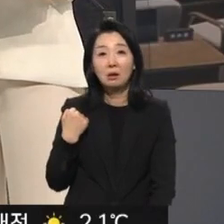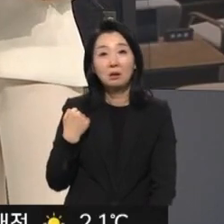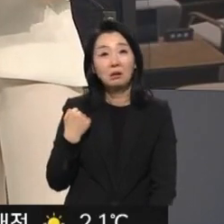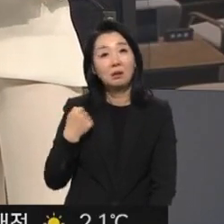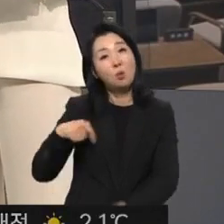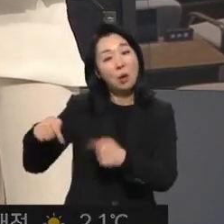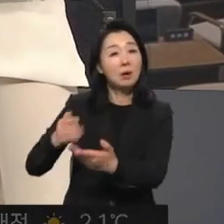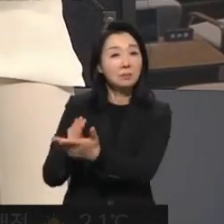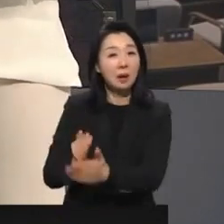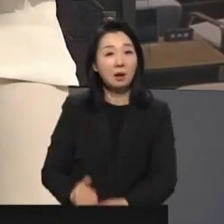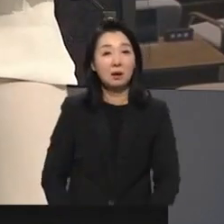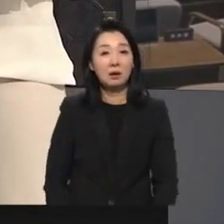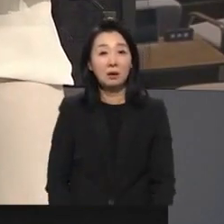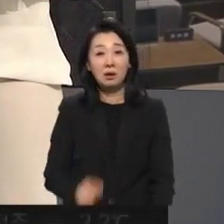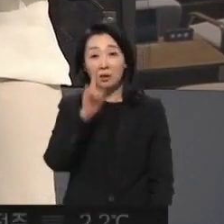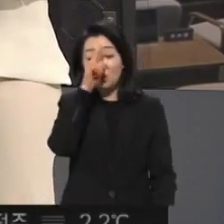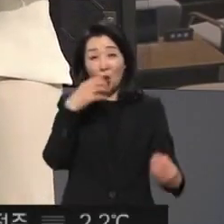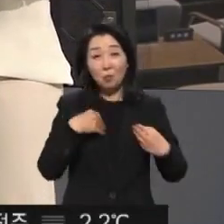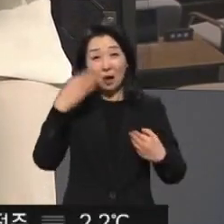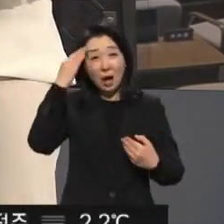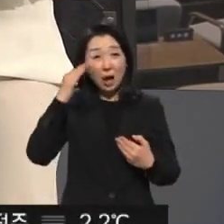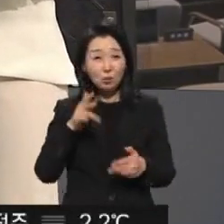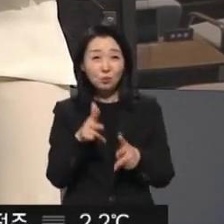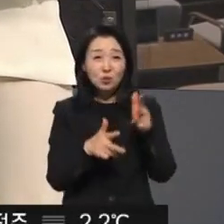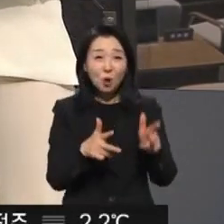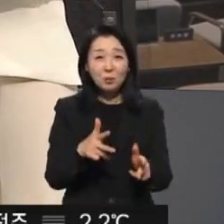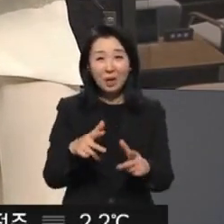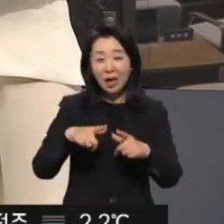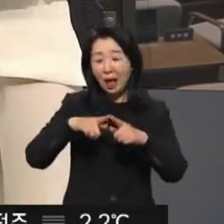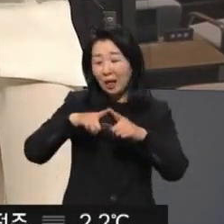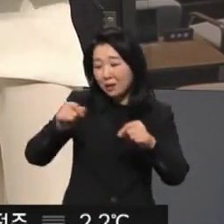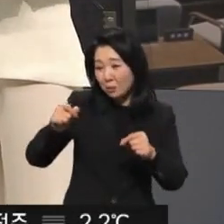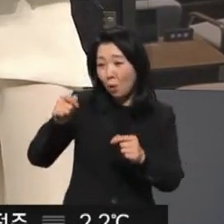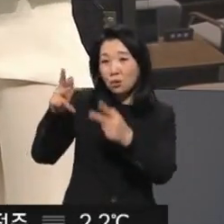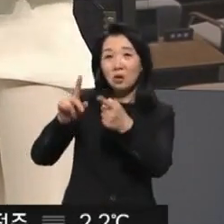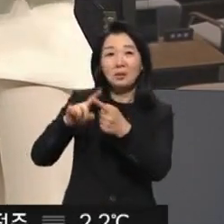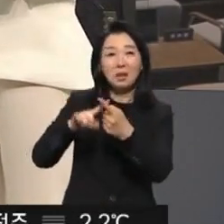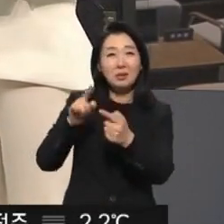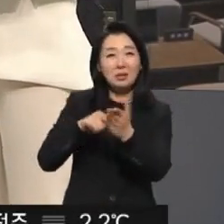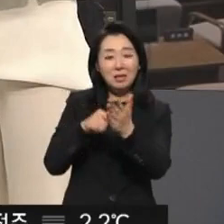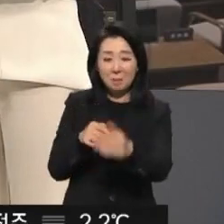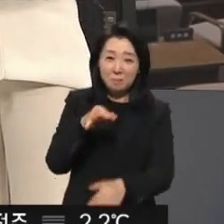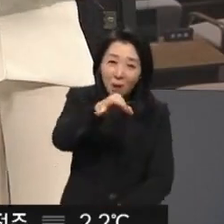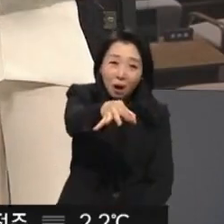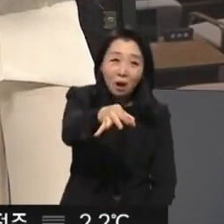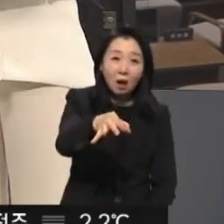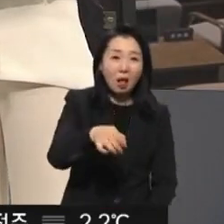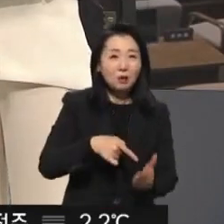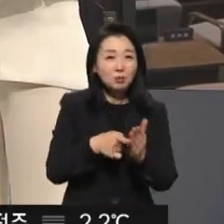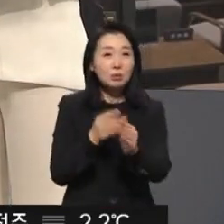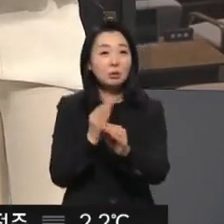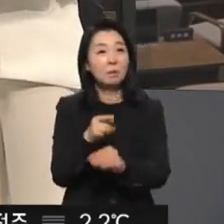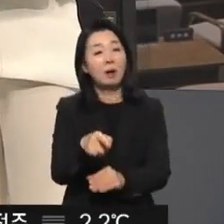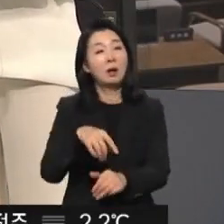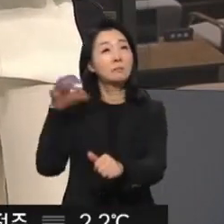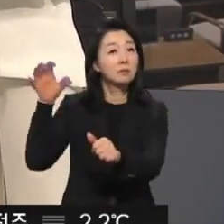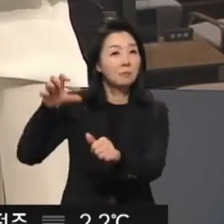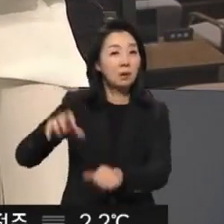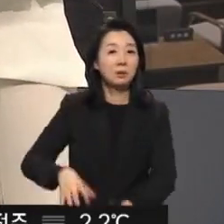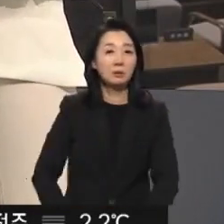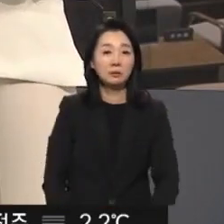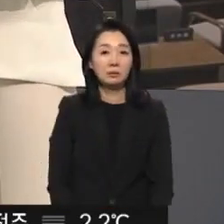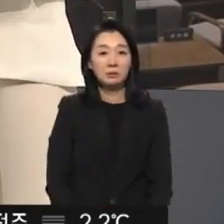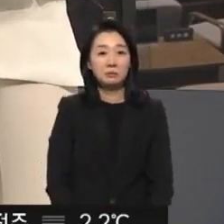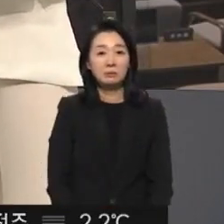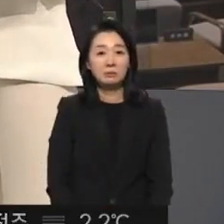했습니다. 정부가 국내 기업이 일본 전범 기업의 이 배상금을 대신 변제하는 안을 추진 중이다. 이 점을 비판하기도